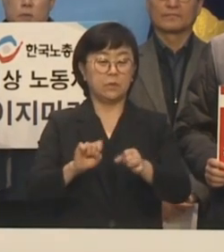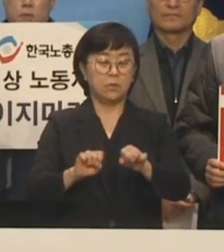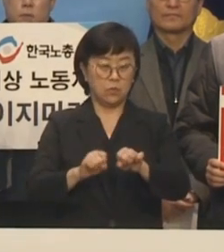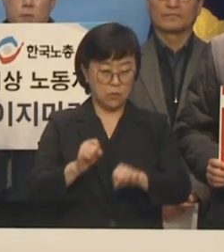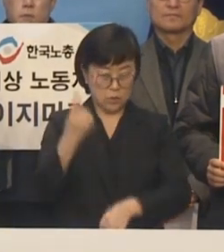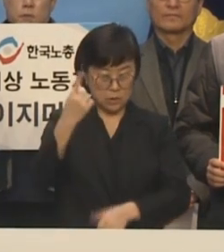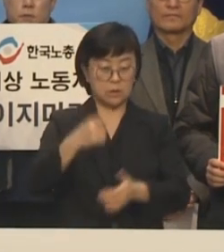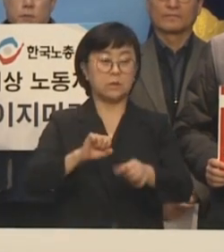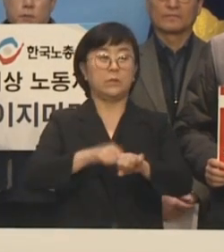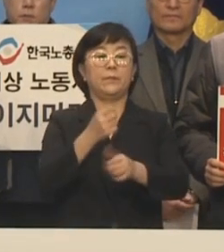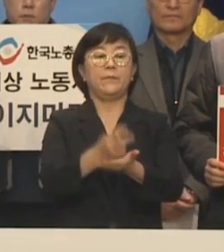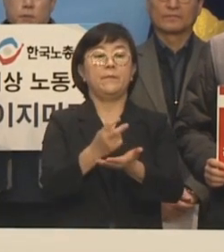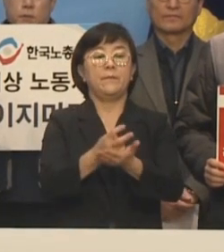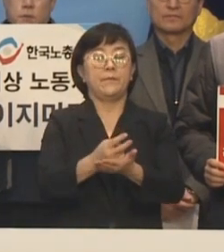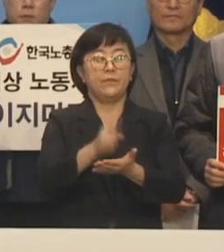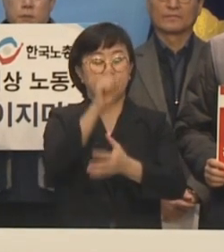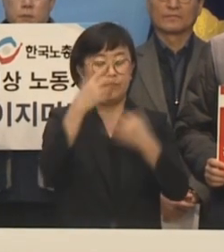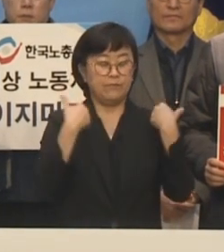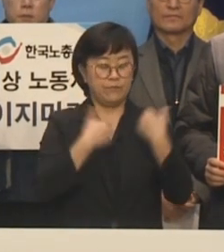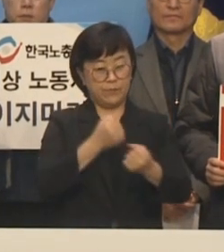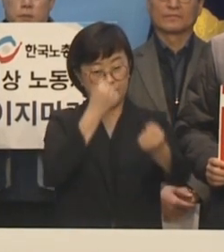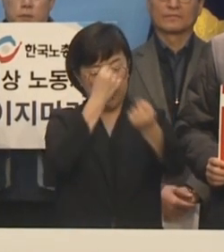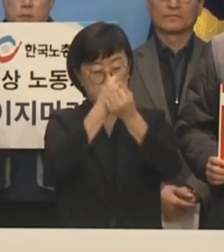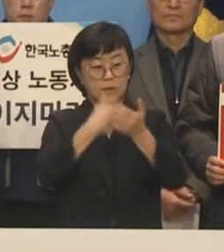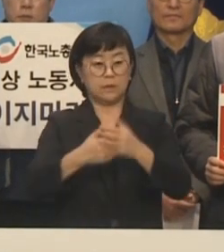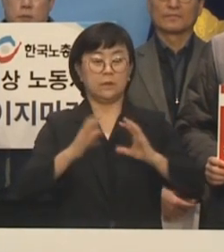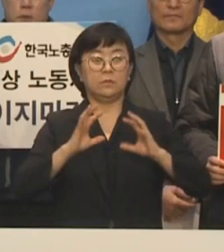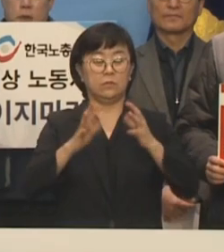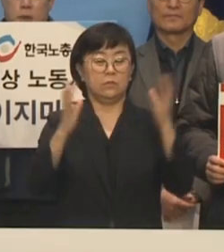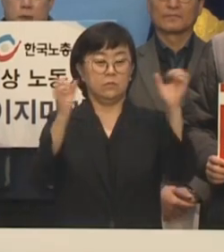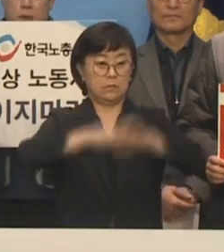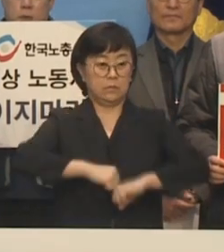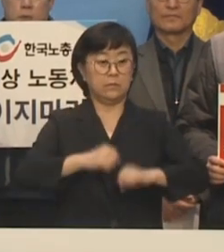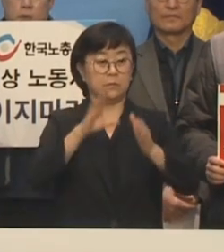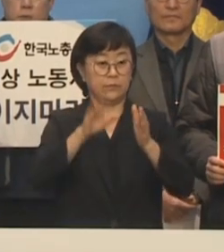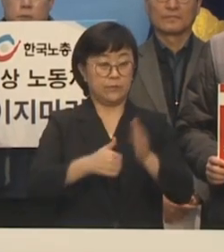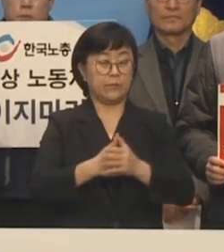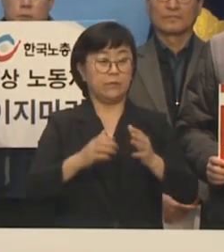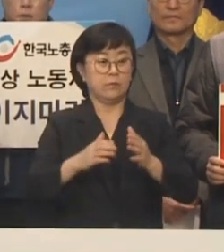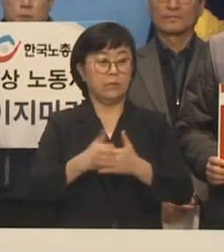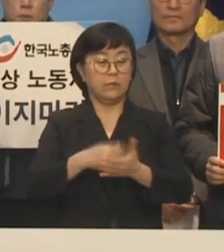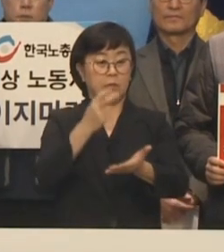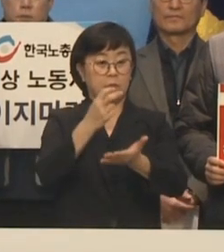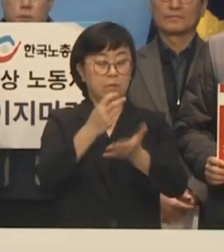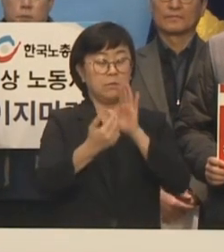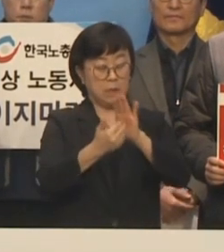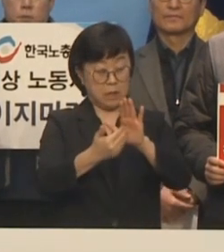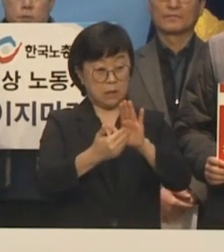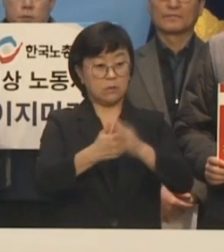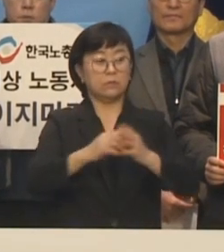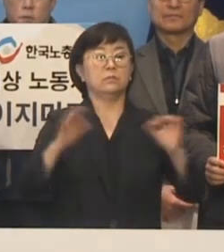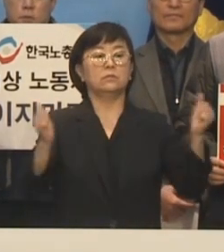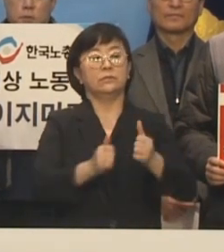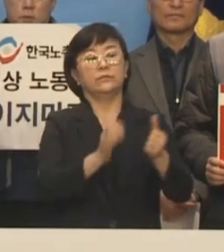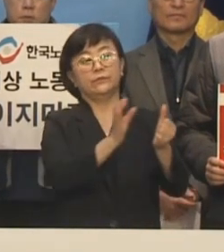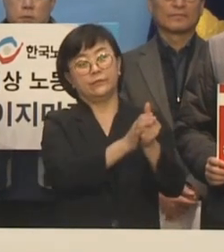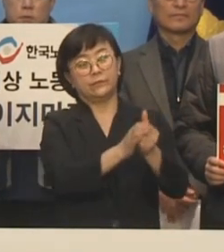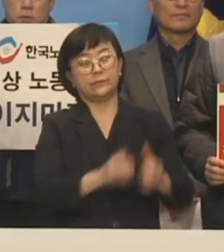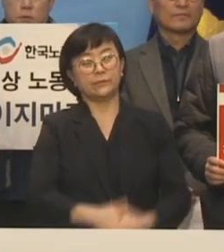중대재해처벌법입니다. 정부가 아나무인으로 나라와 국민을 망치려 할 때 제동을 거는 것은 국회의